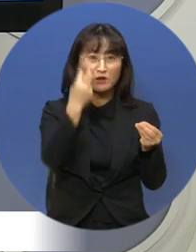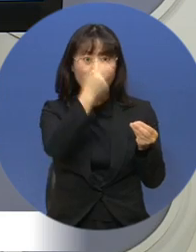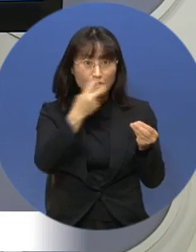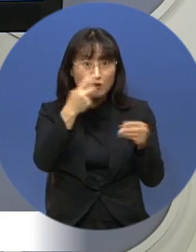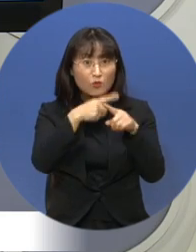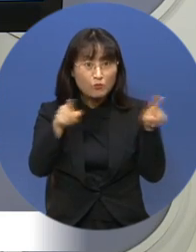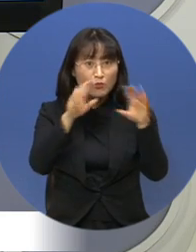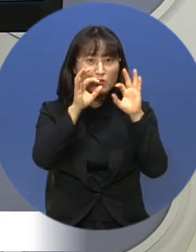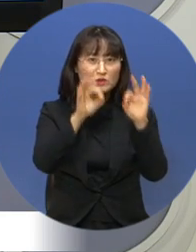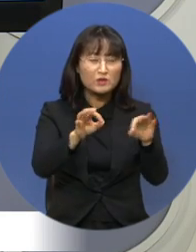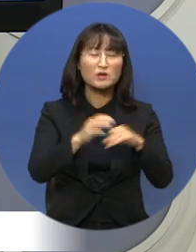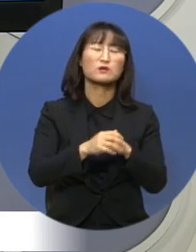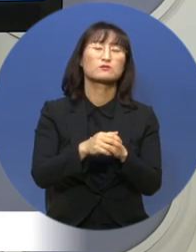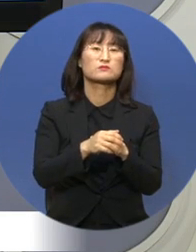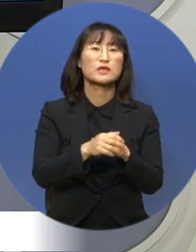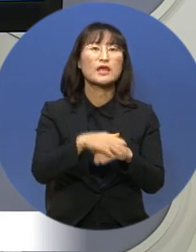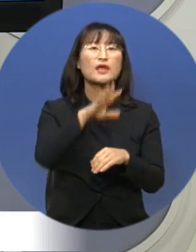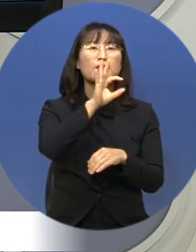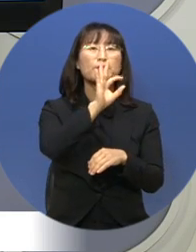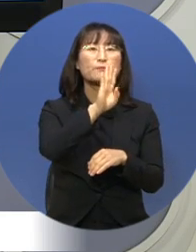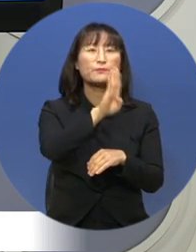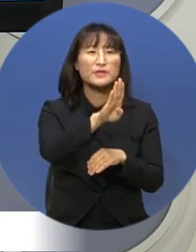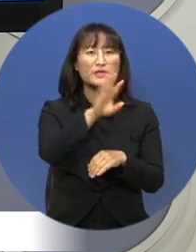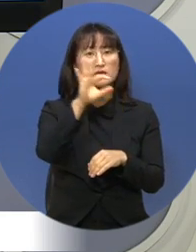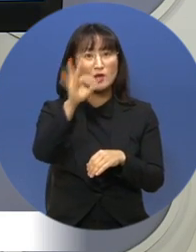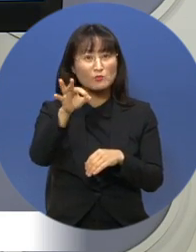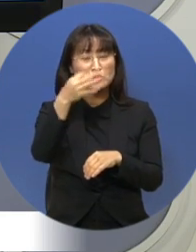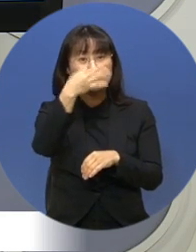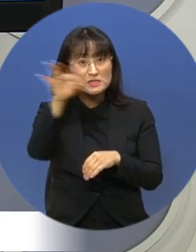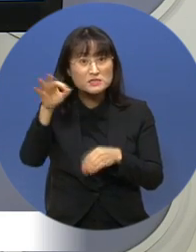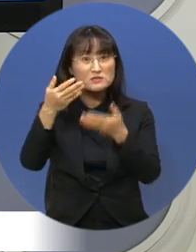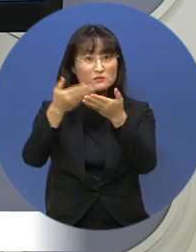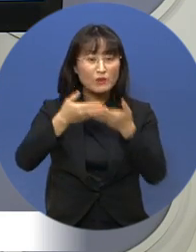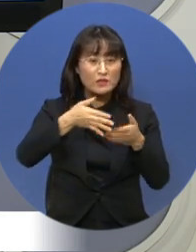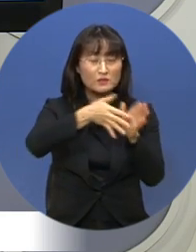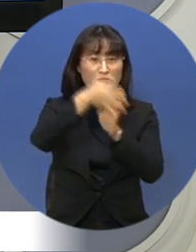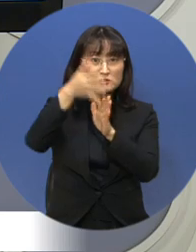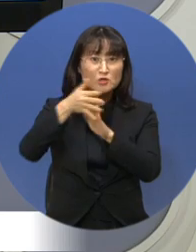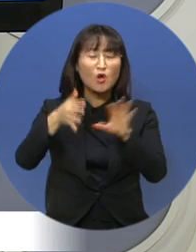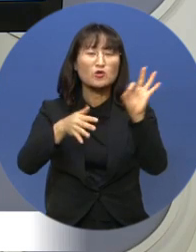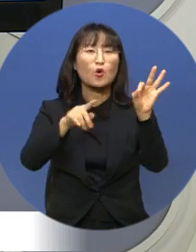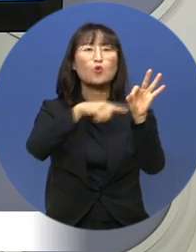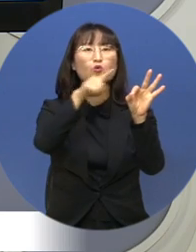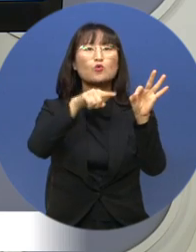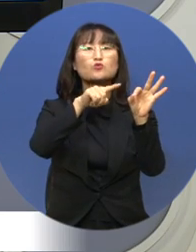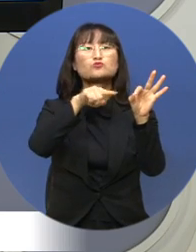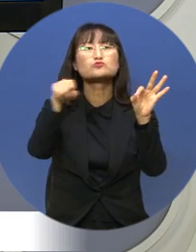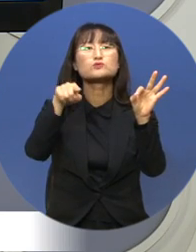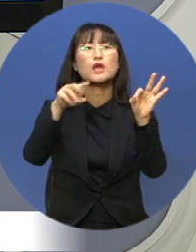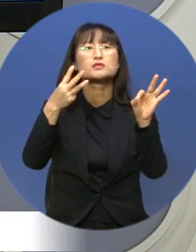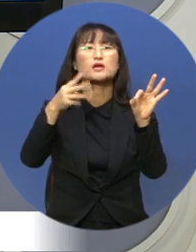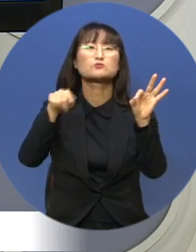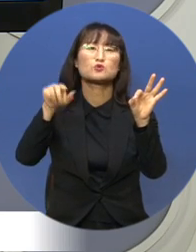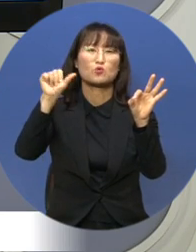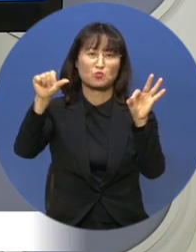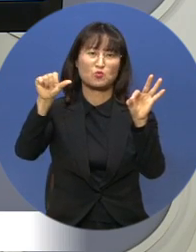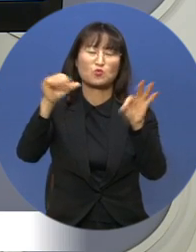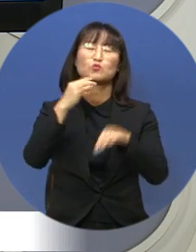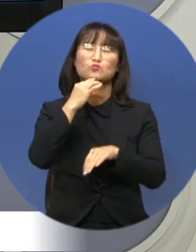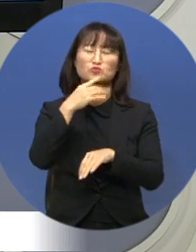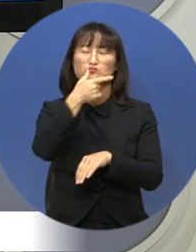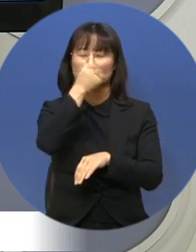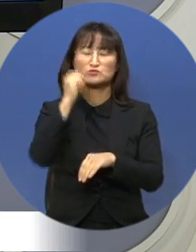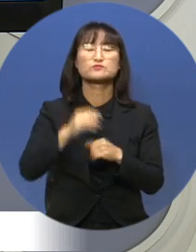지자체 시설 중 bf 인증을 받은 시설은 10곳 중 단 3.5 곳에 불과한 것으로